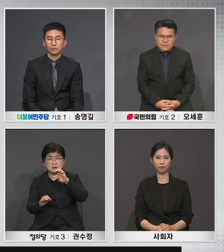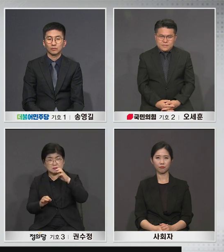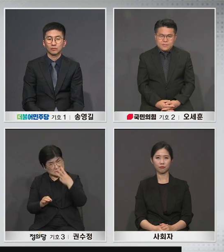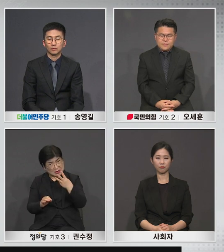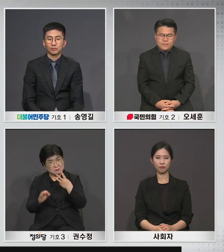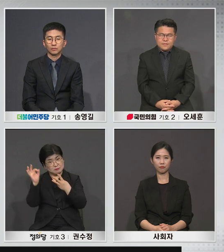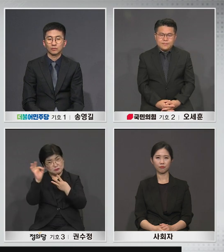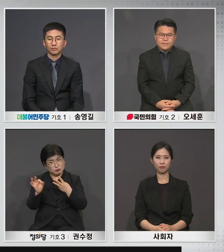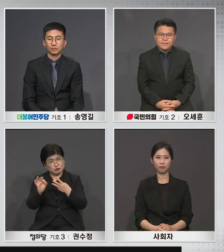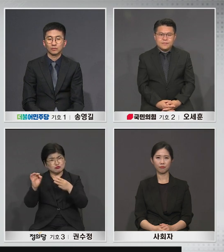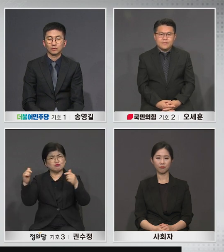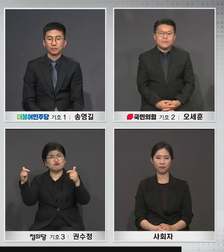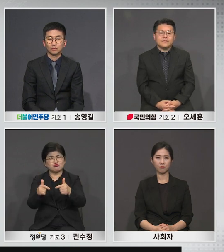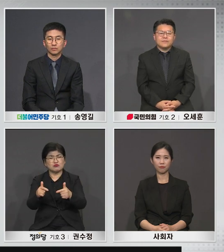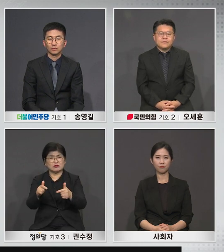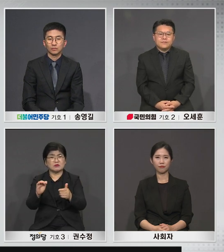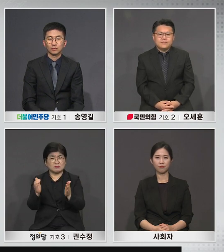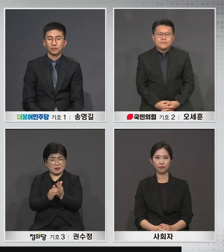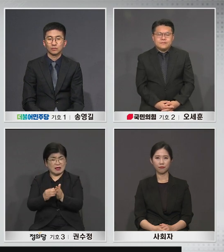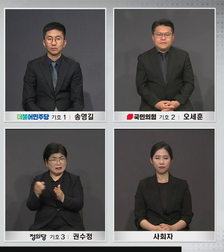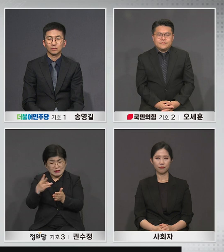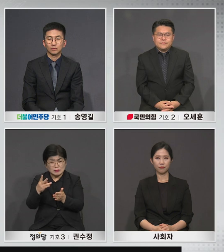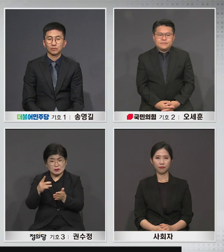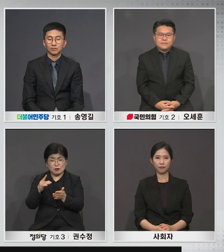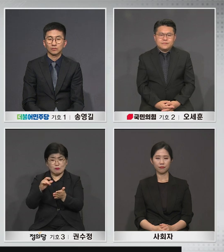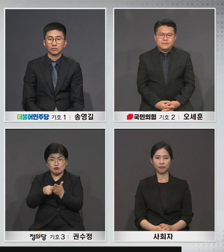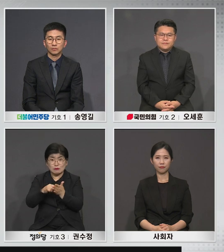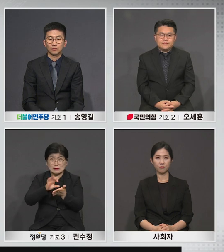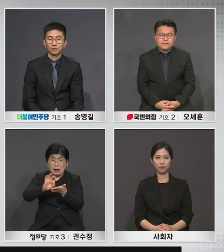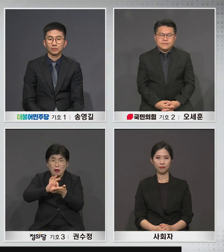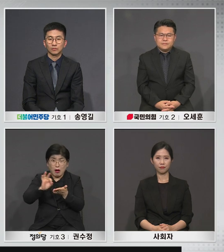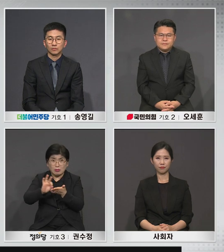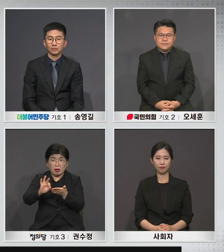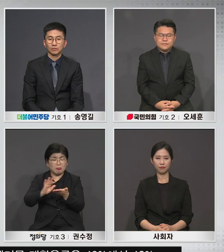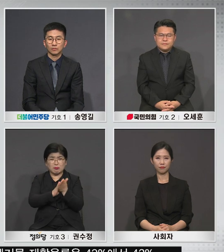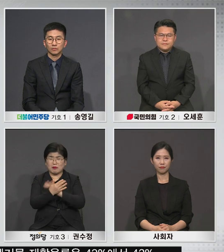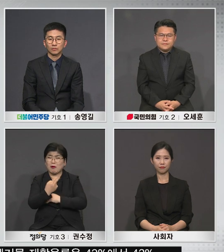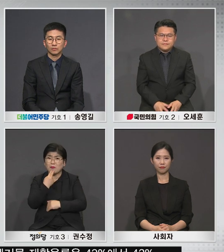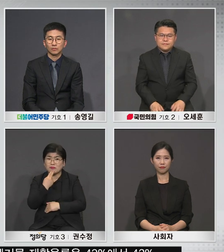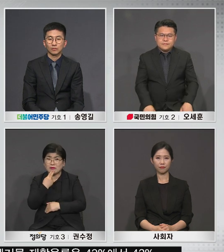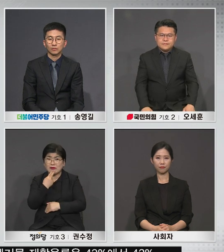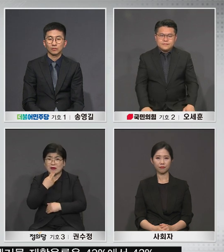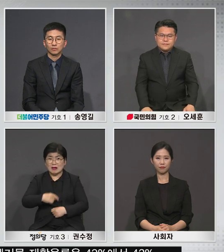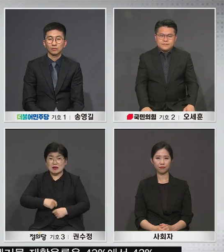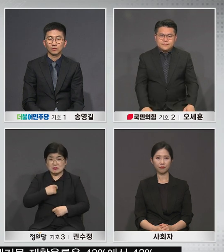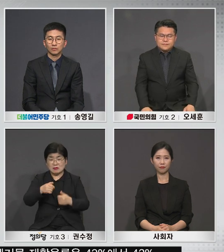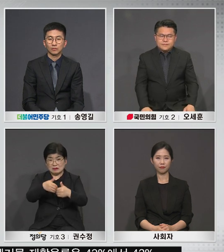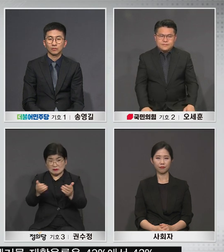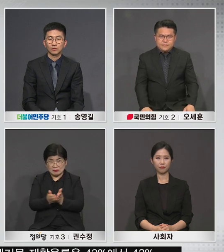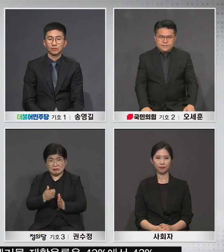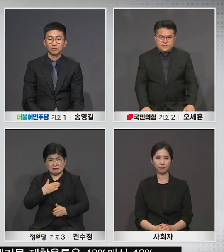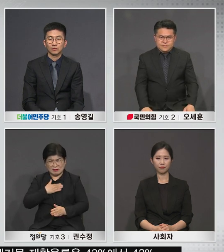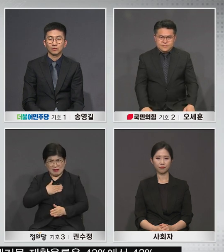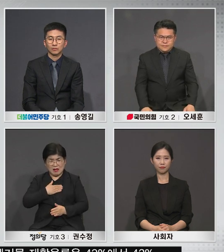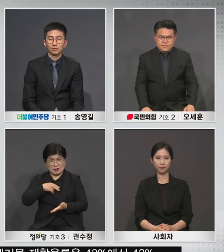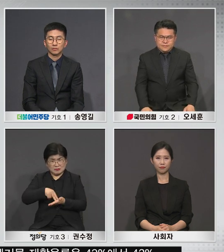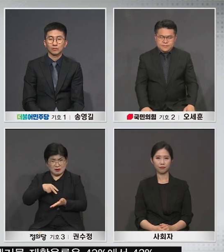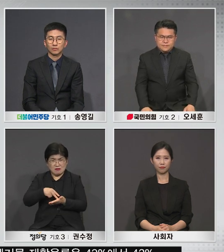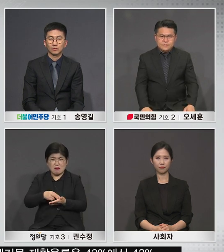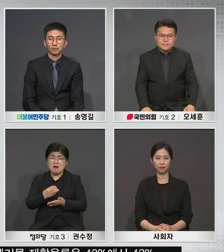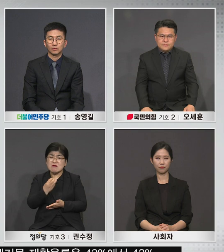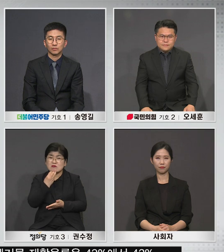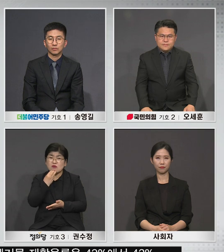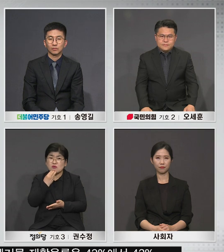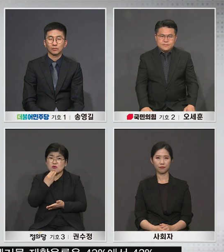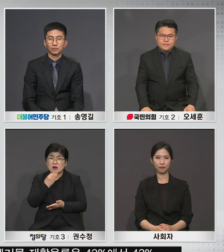10년이 넘도록 재활용 정책이 변한 것이 없는 실정입니다. 정의당과 저는 서울시의 생활 폐기물 제로화